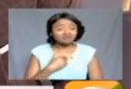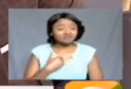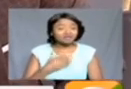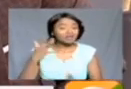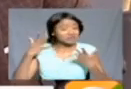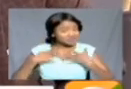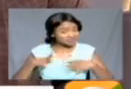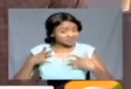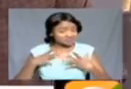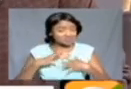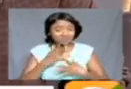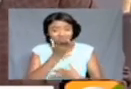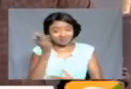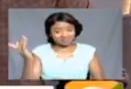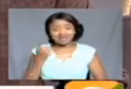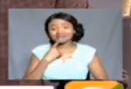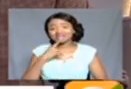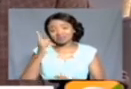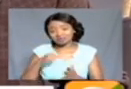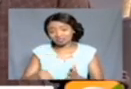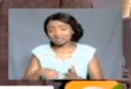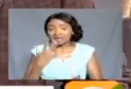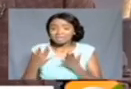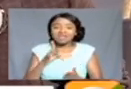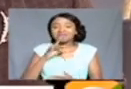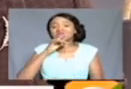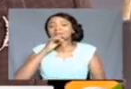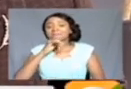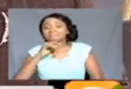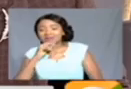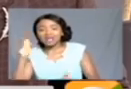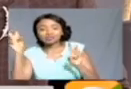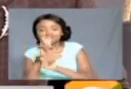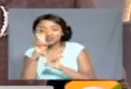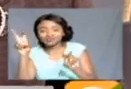wanasema anaweza kuwa anatafutwa na mwanamume ama kuna mwanamke